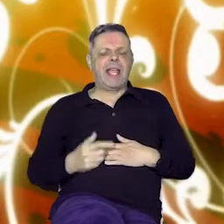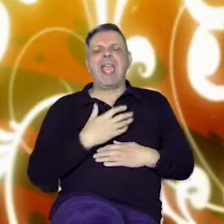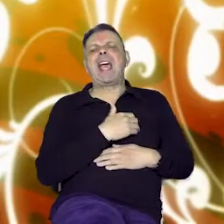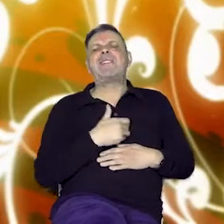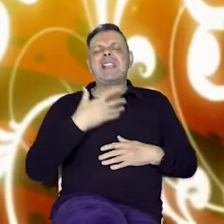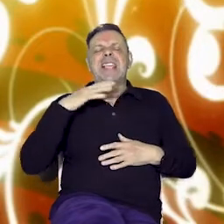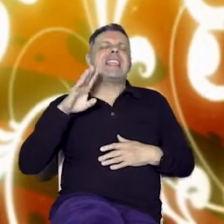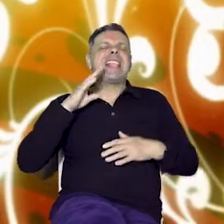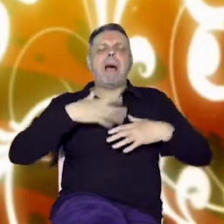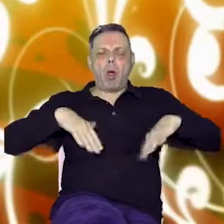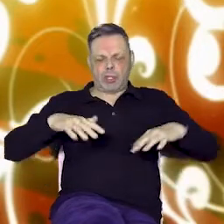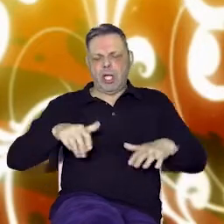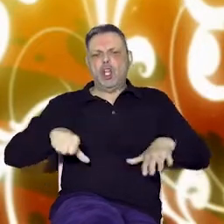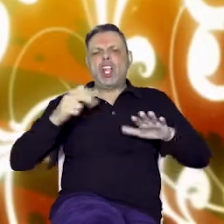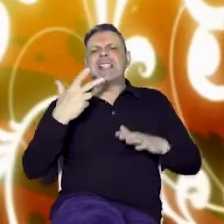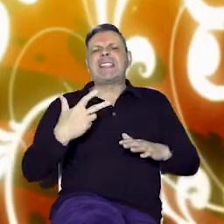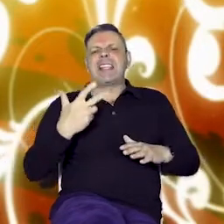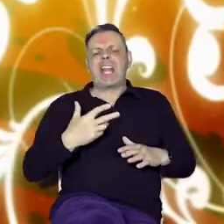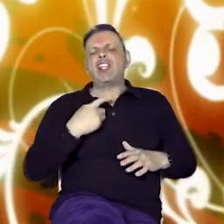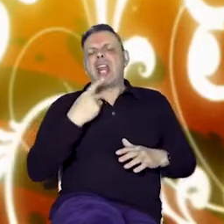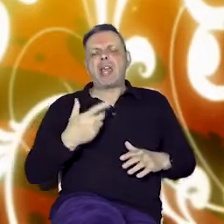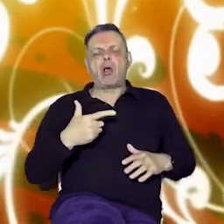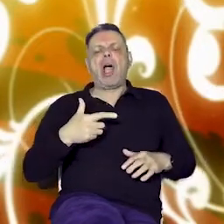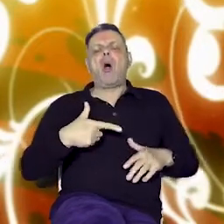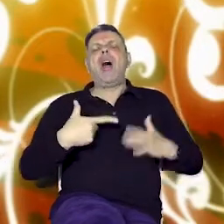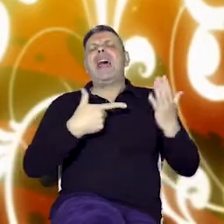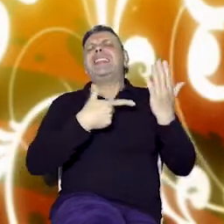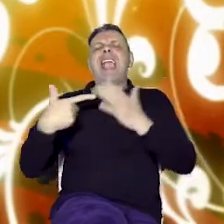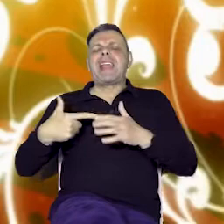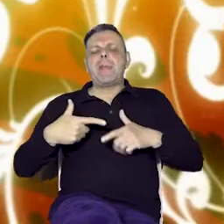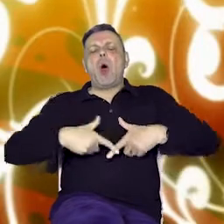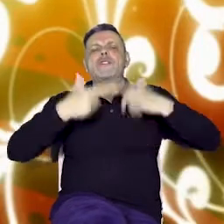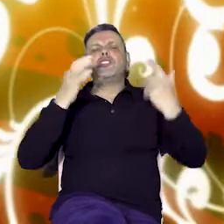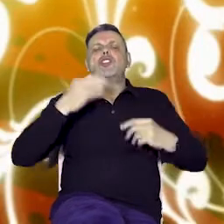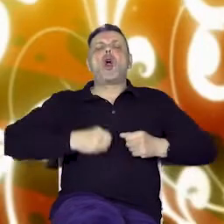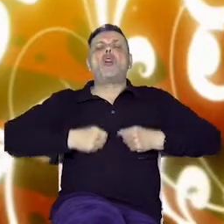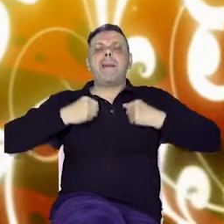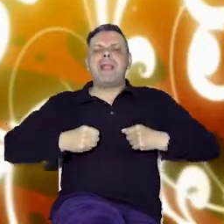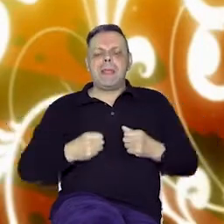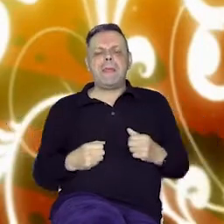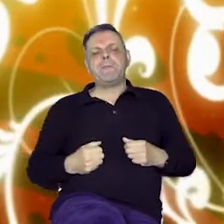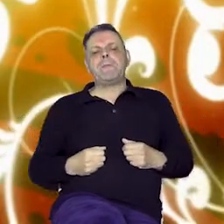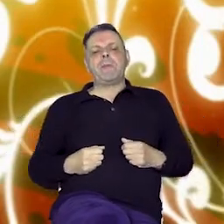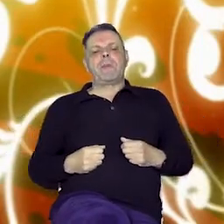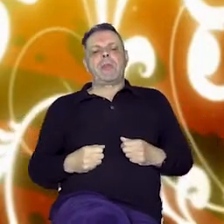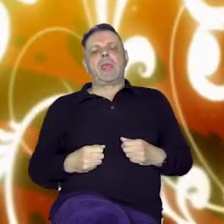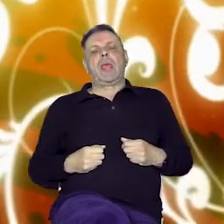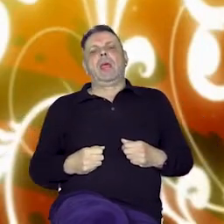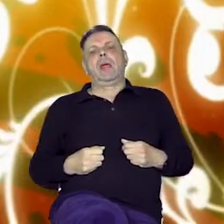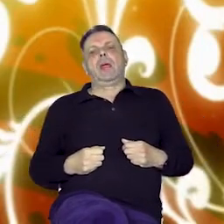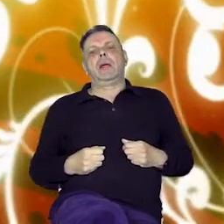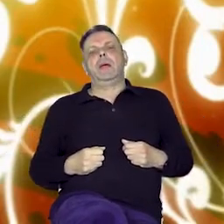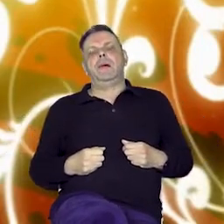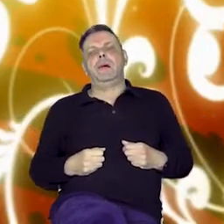sabor proglasio 16.3. kao tjednom osviještenosti o debljini. A debljini kao, zapravo ne